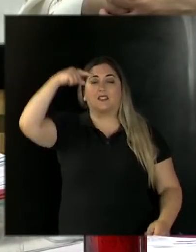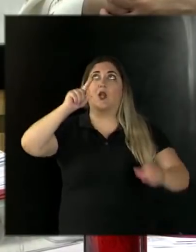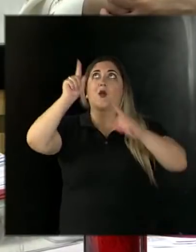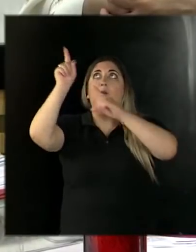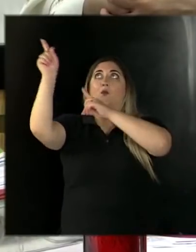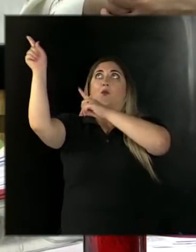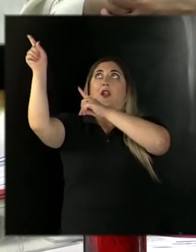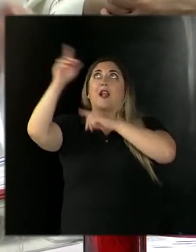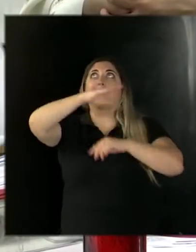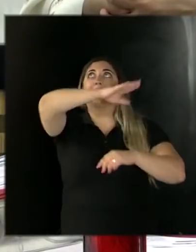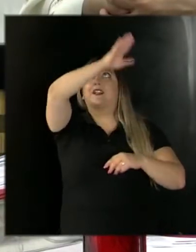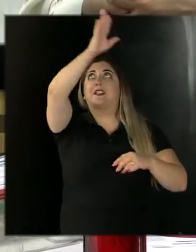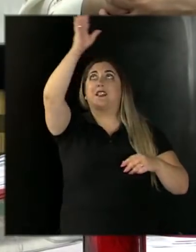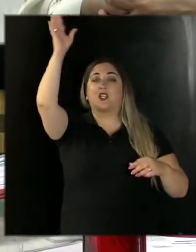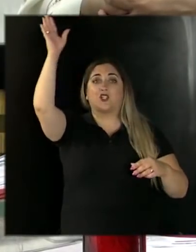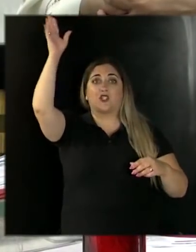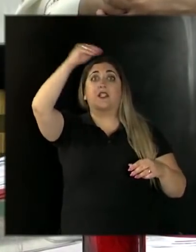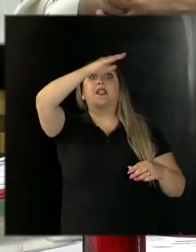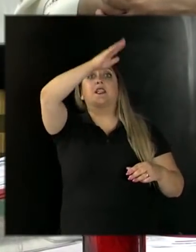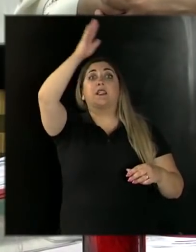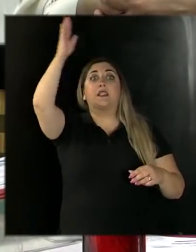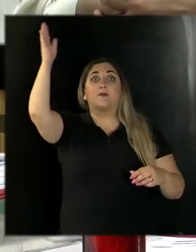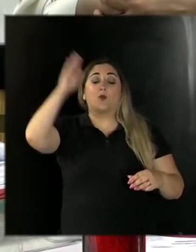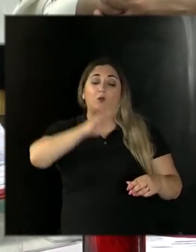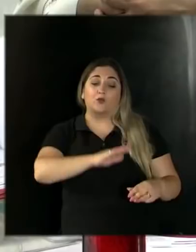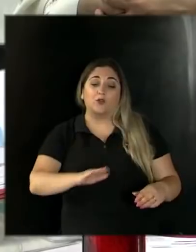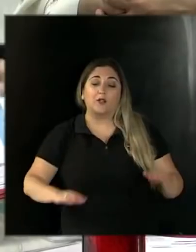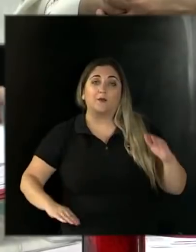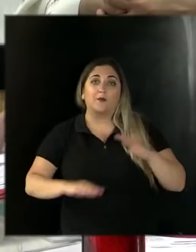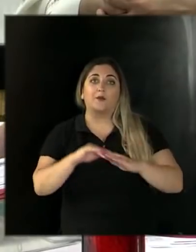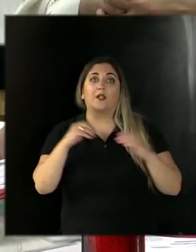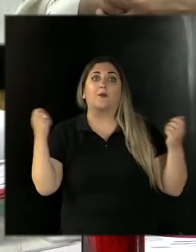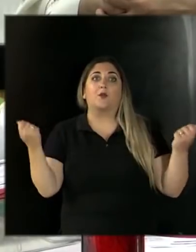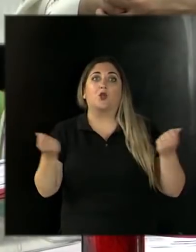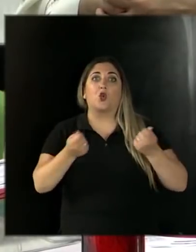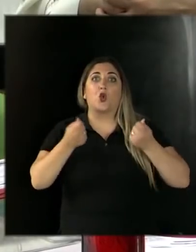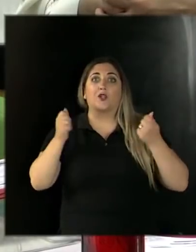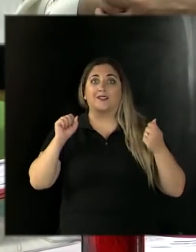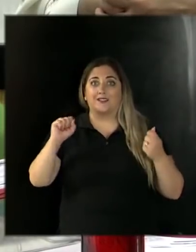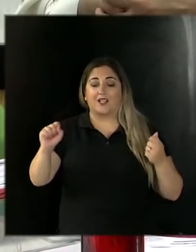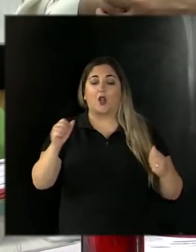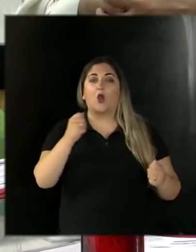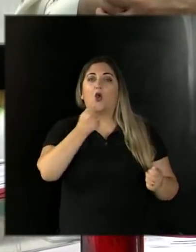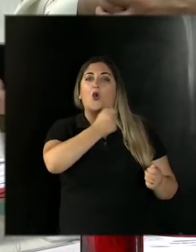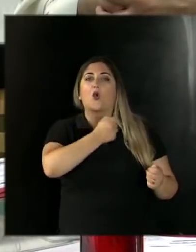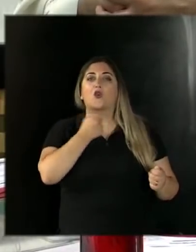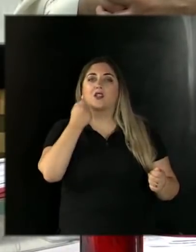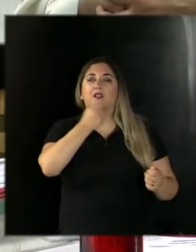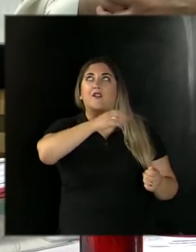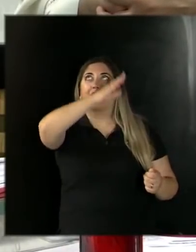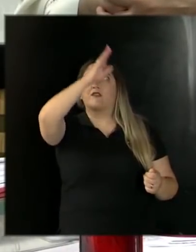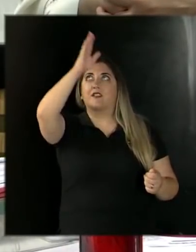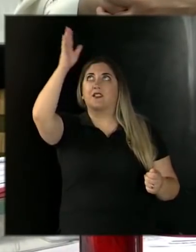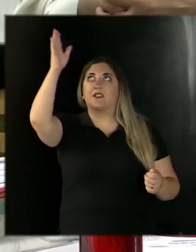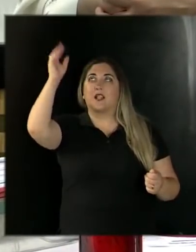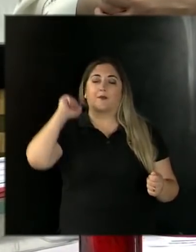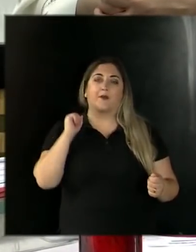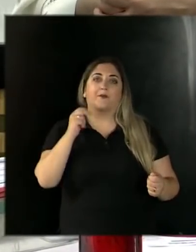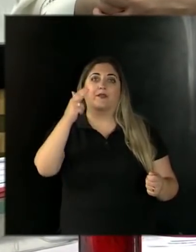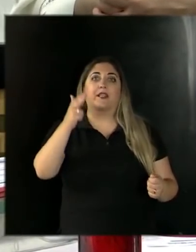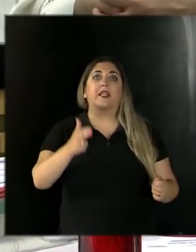Quddies, mulej Alla tal-eżerċiti, ismewtu l-art mimlija bil-glorja tiegħek, osanna